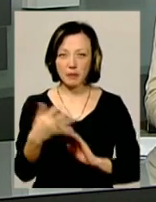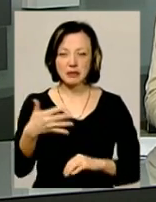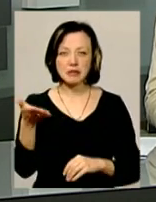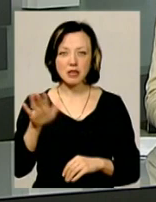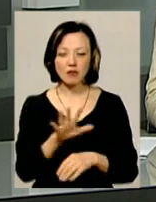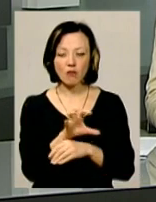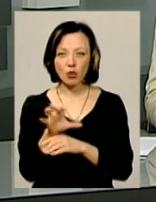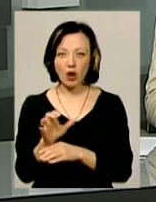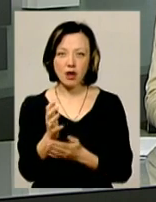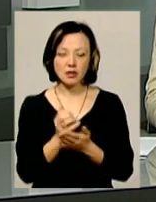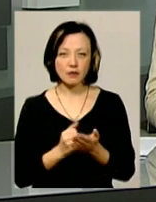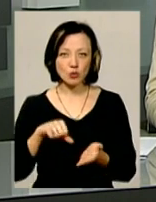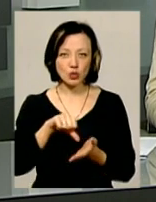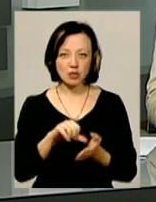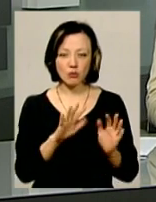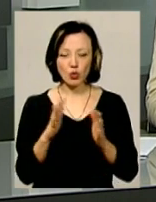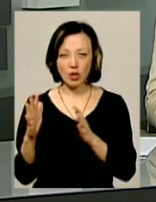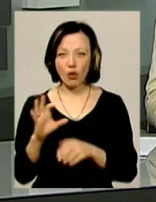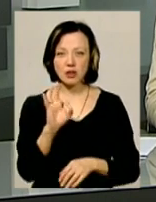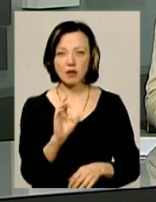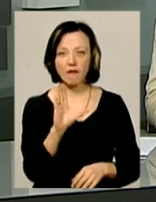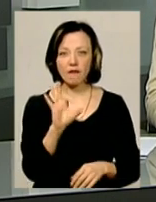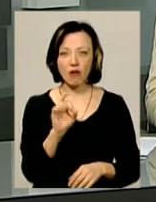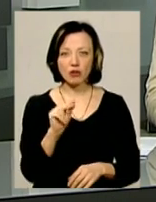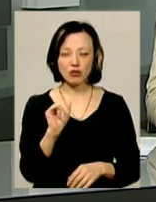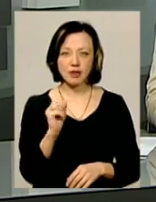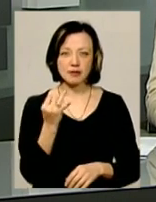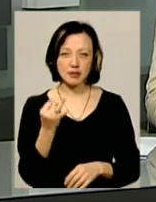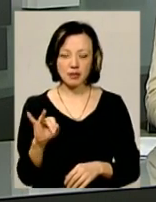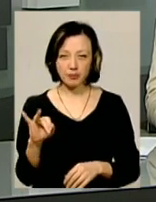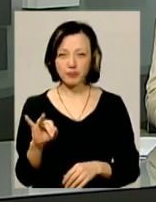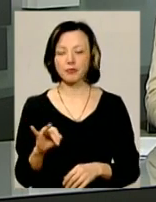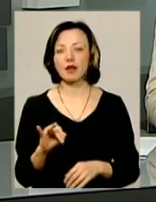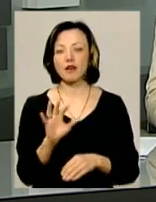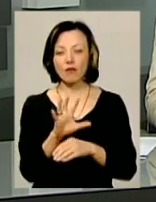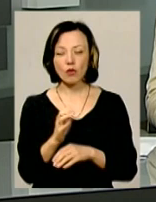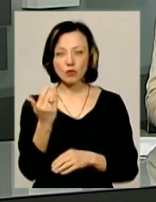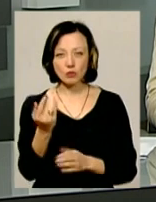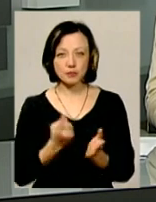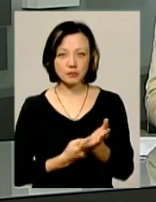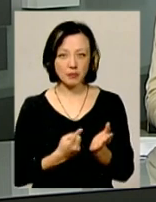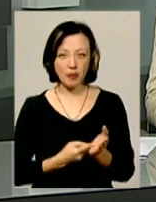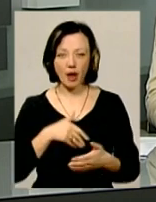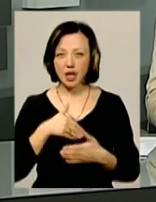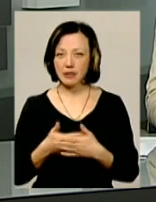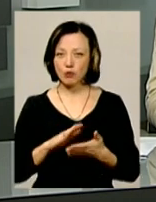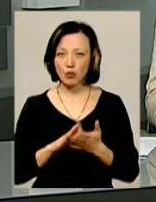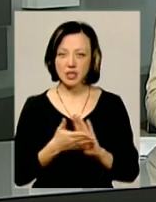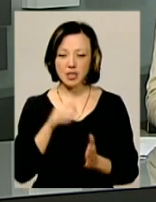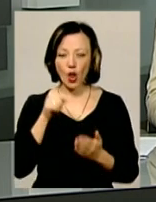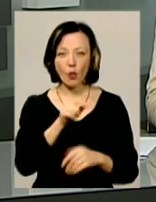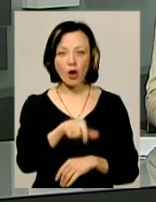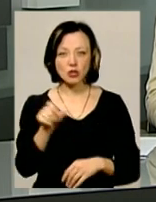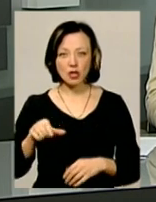50 фотографій з архіву учасника подій Олександра Волчанського. Його знімки стали неупередженим доказом активної позиції луганчан,